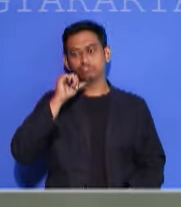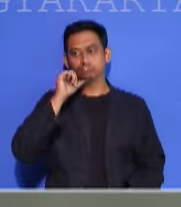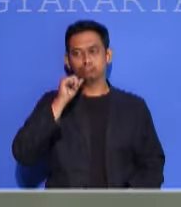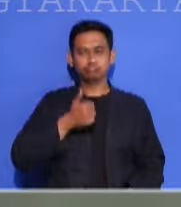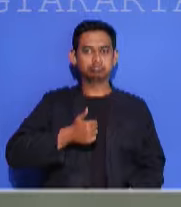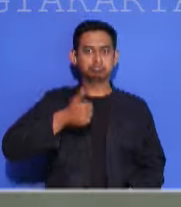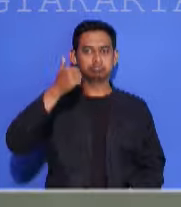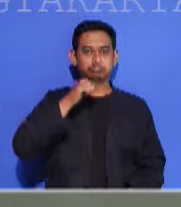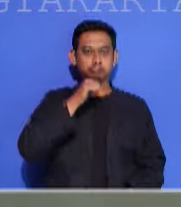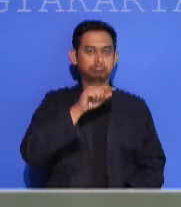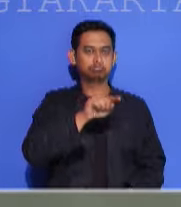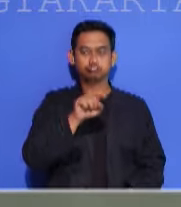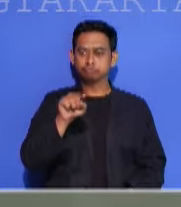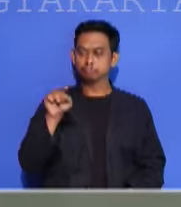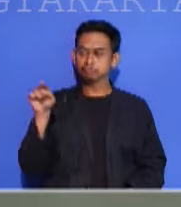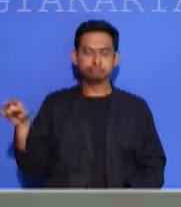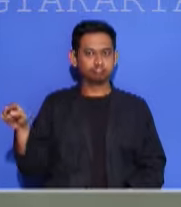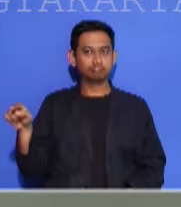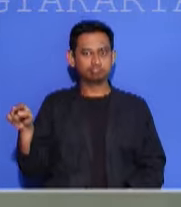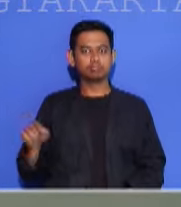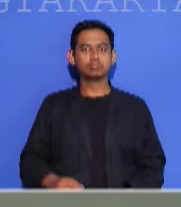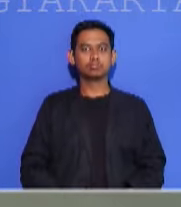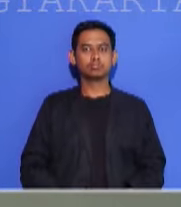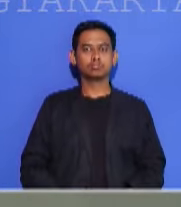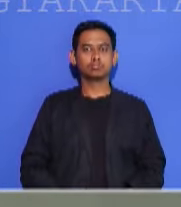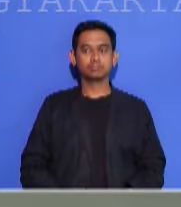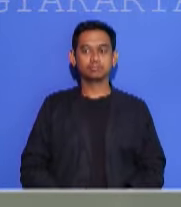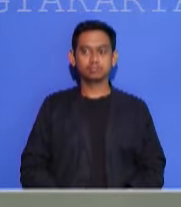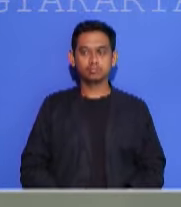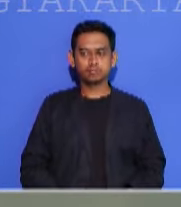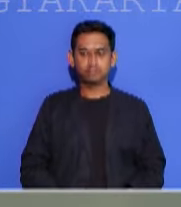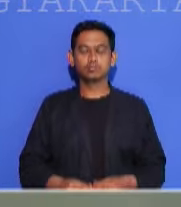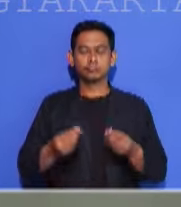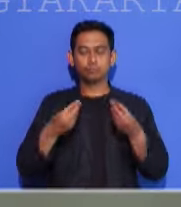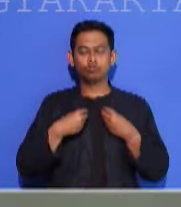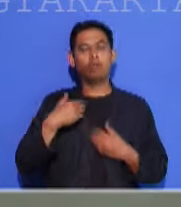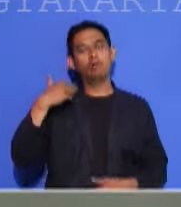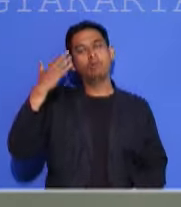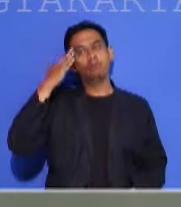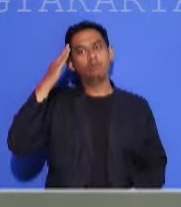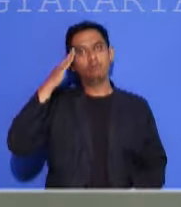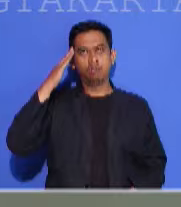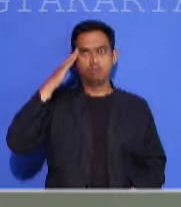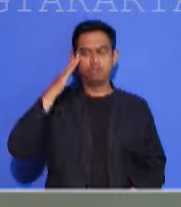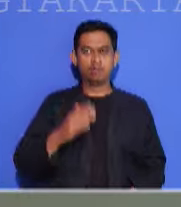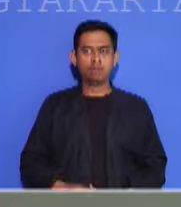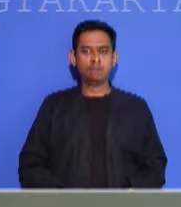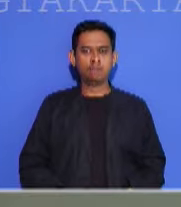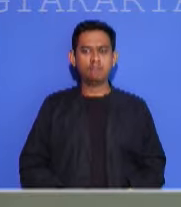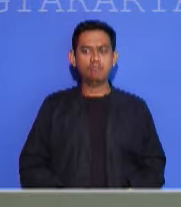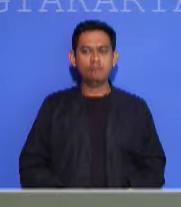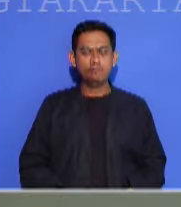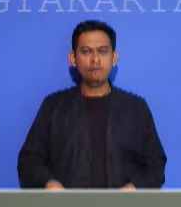itu akan menjabat di Kota Pati. Saya kira sudah tahu. Sehingga saya berharap pilihan